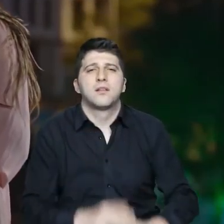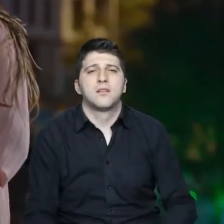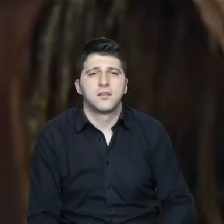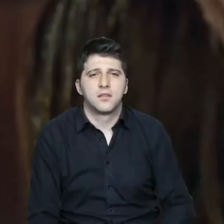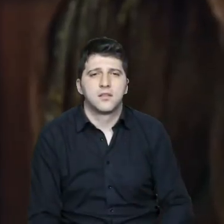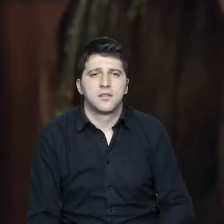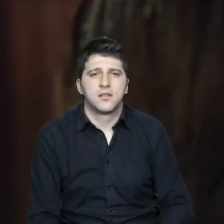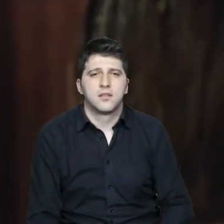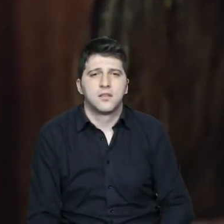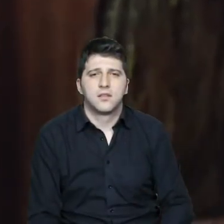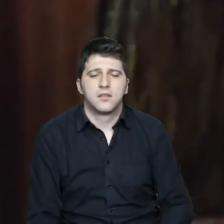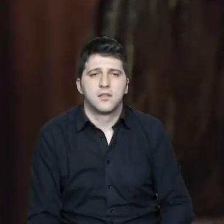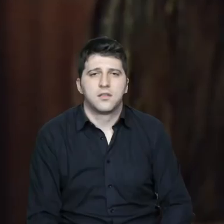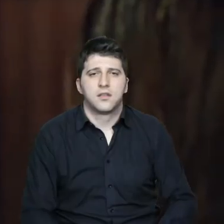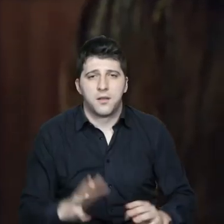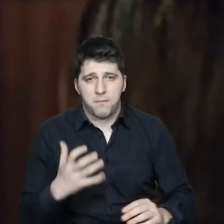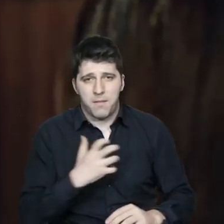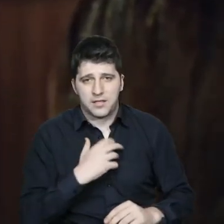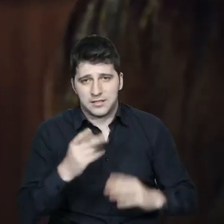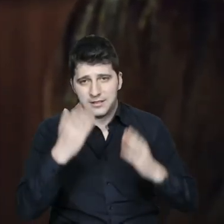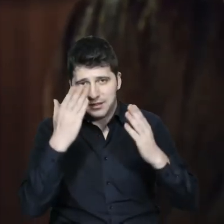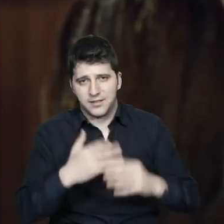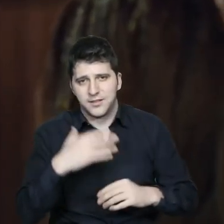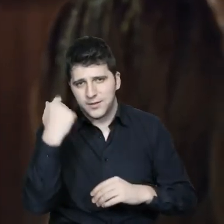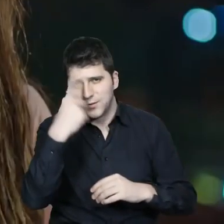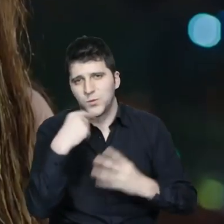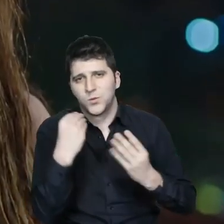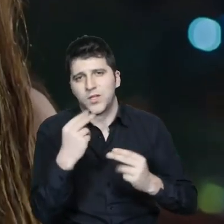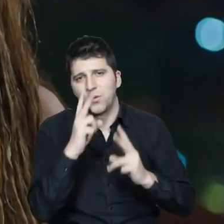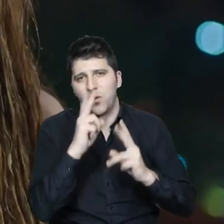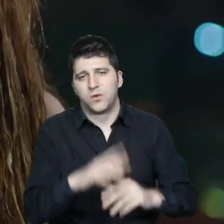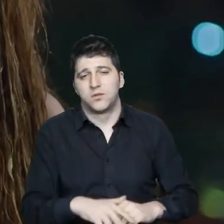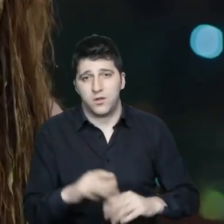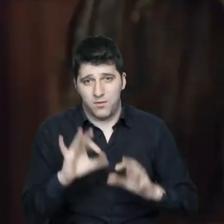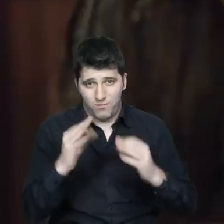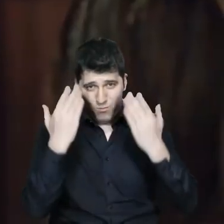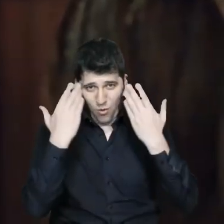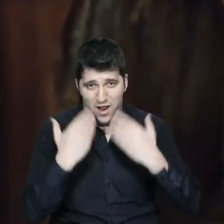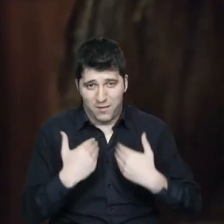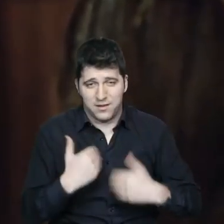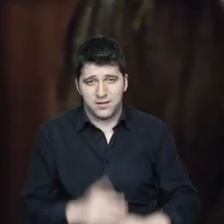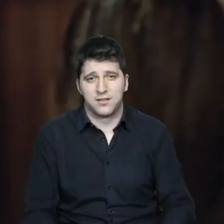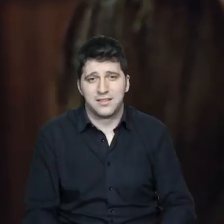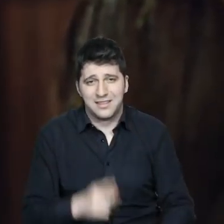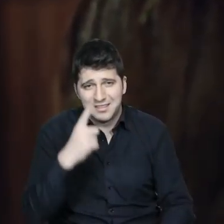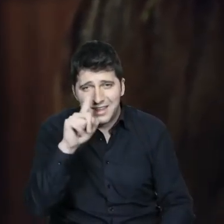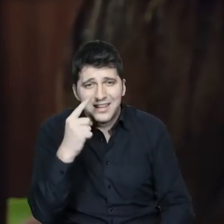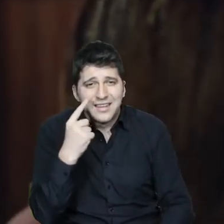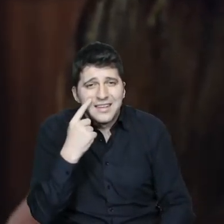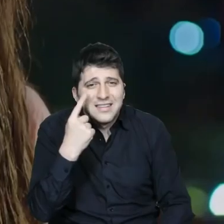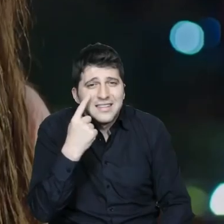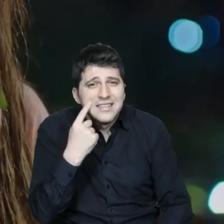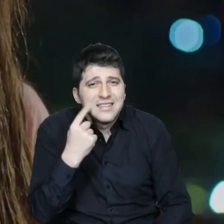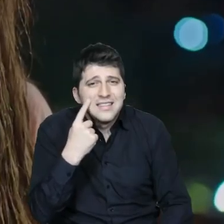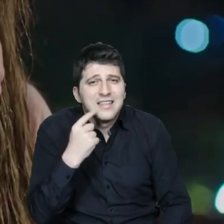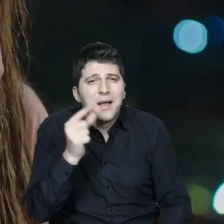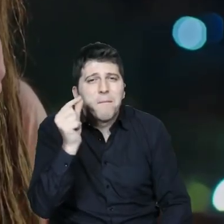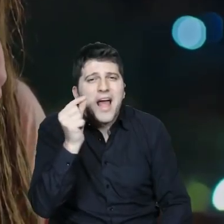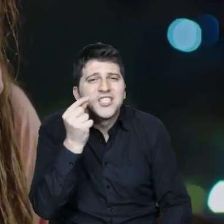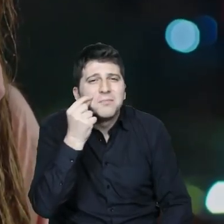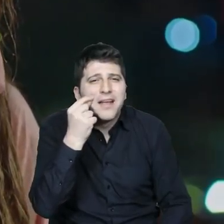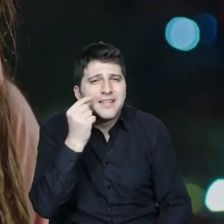Hem bence bu halinle bile gayet güzel görünüyorsun. Bu halimle mi? Bir tek şu yanağındaki hani